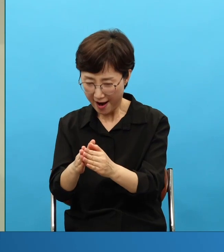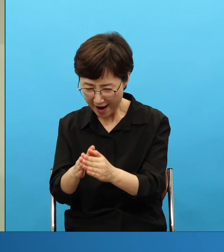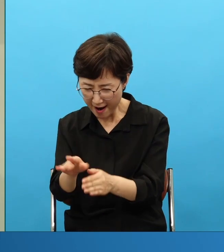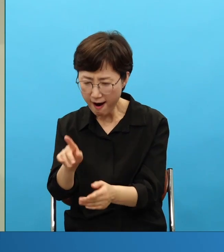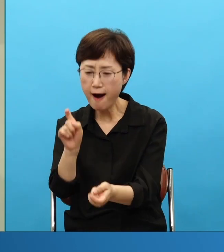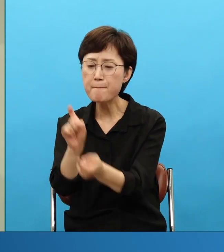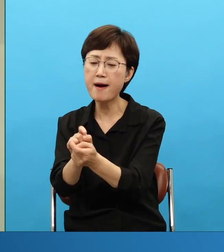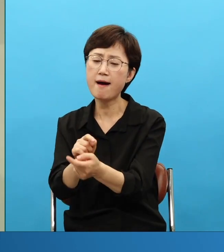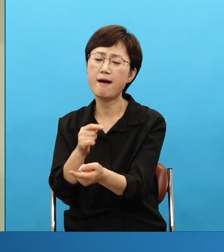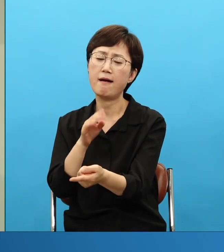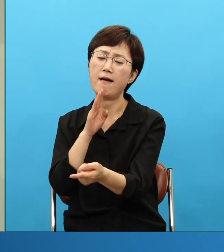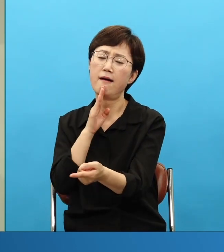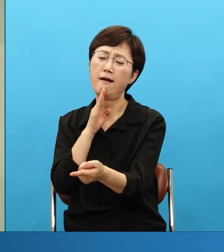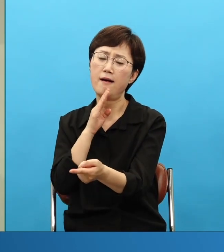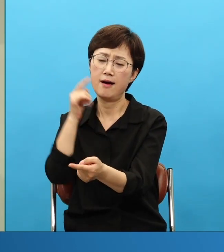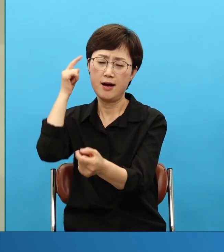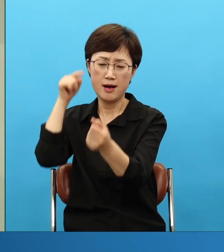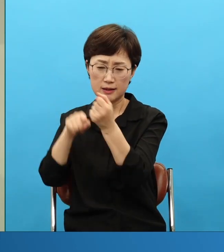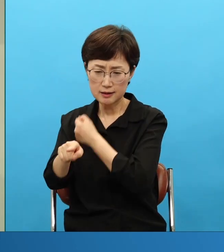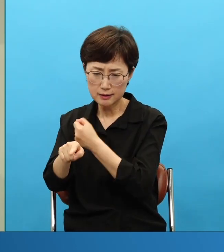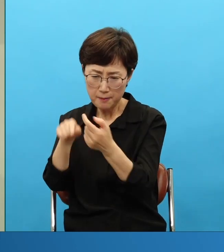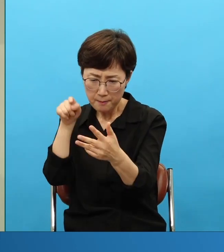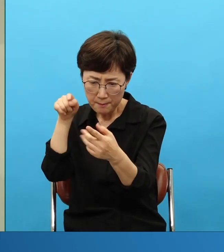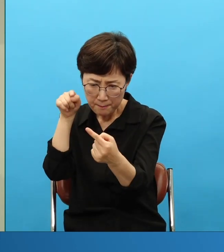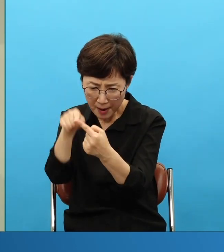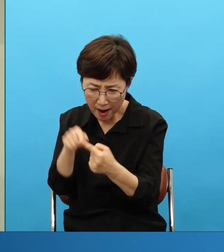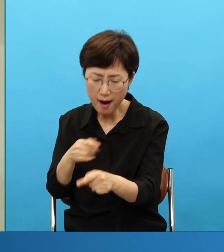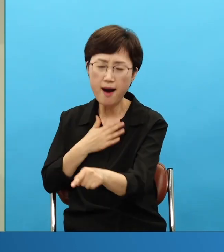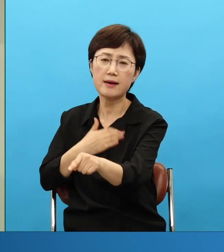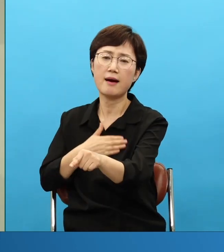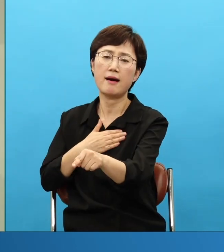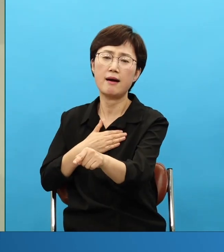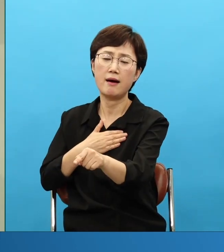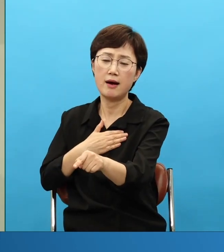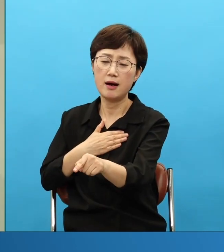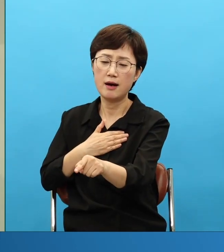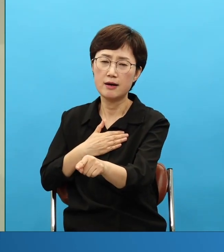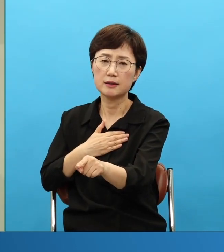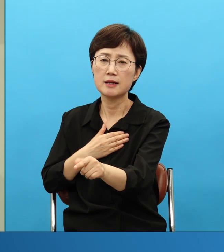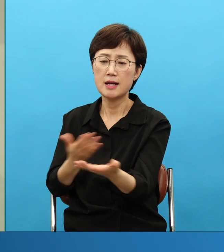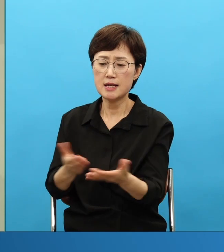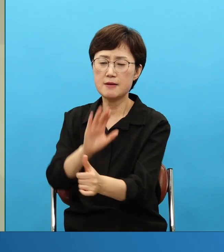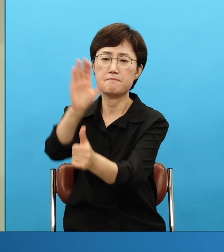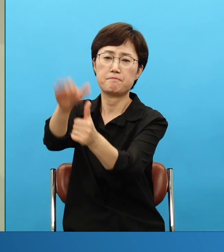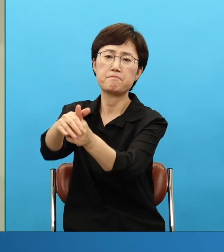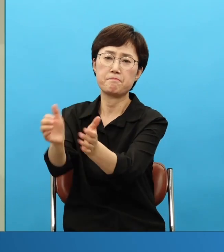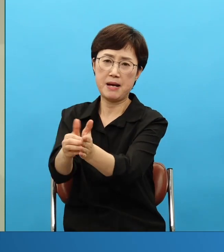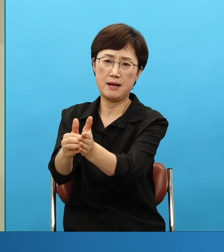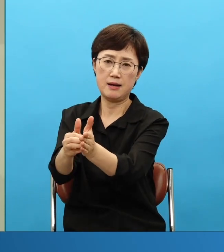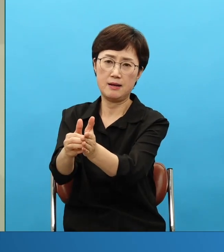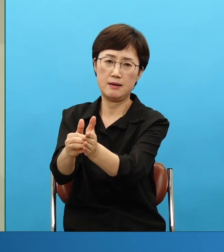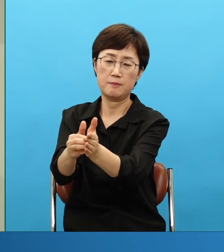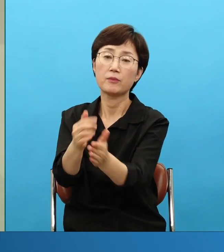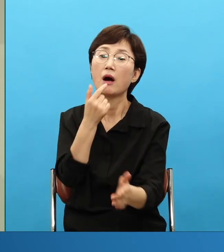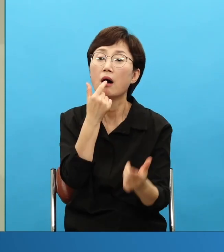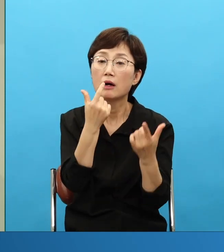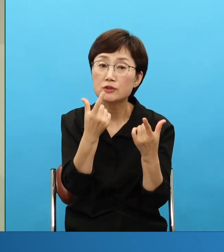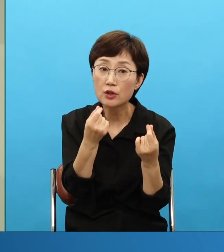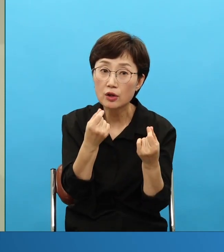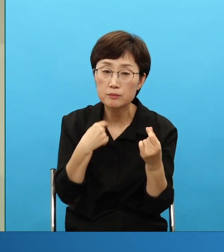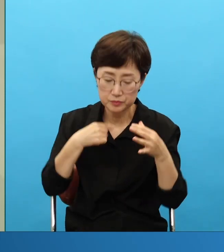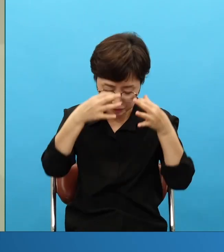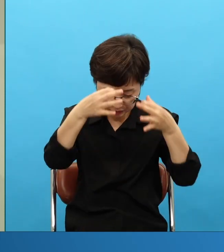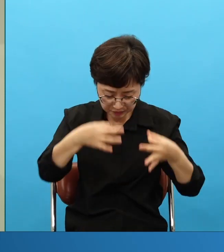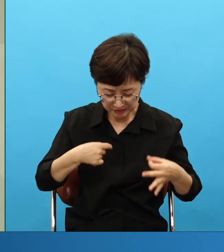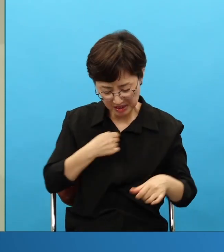That's 여러분 such an 언약을 제대로 important, 딱 but also 잡으시라. a very scary thing. That's why you must hold firmly to the covenant. 걱정하지 마시고 Do not 내 worry. 능력 걱정하지 Do